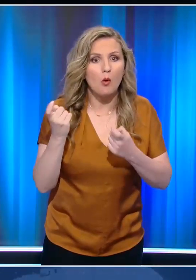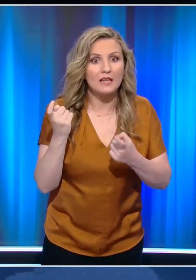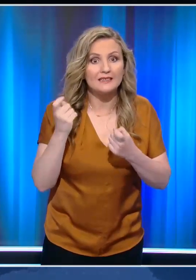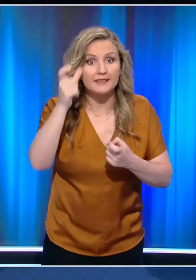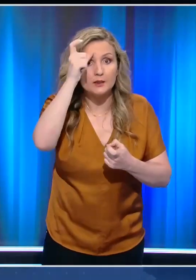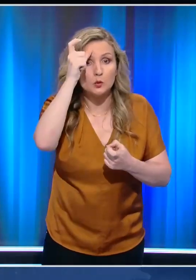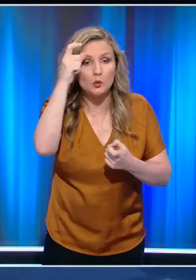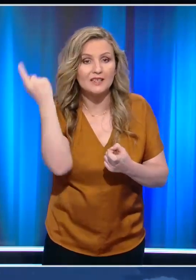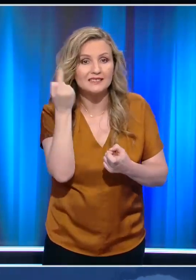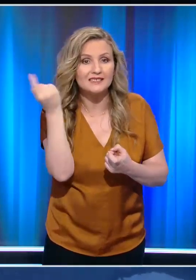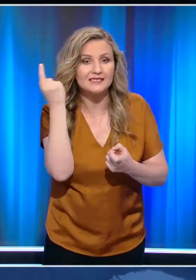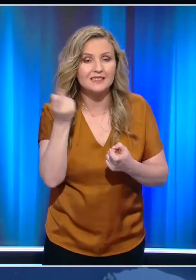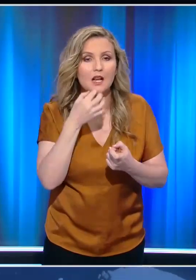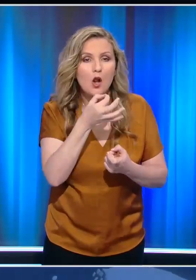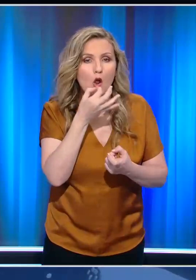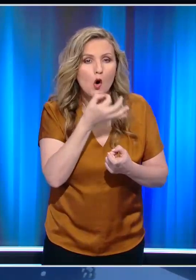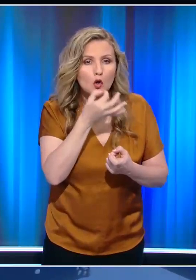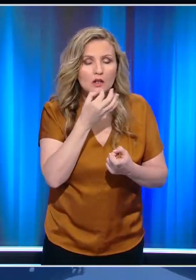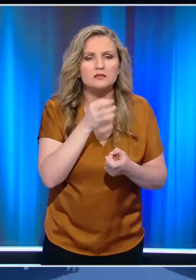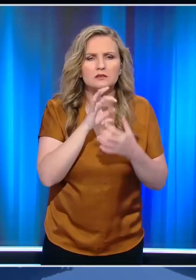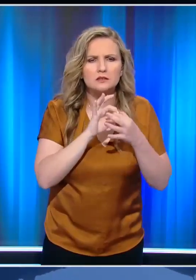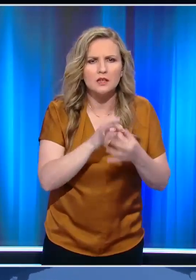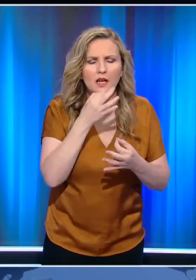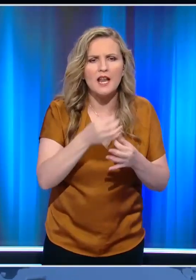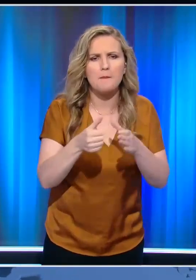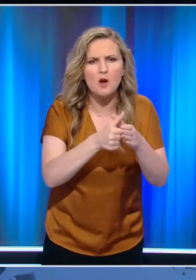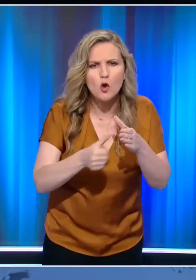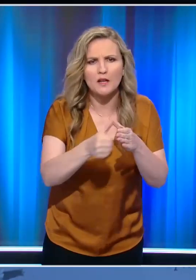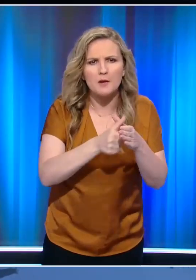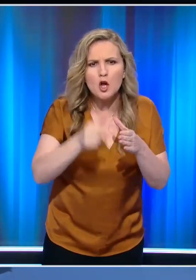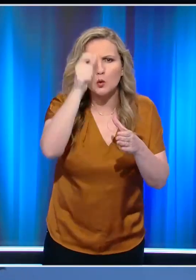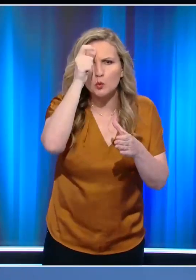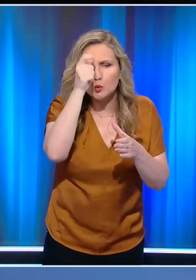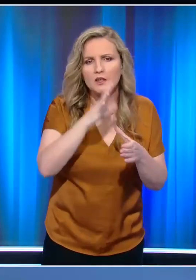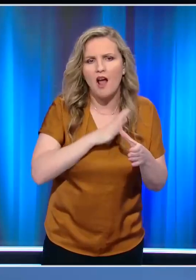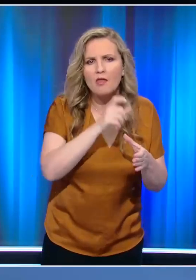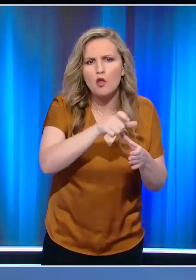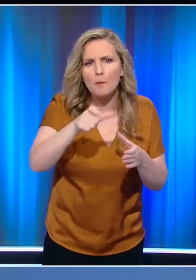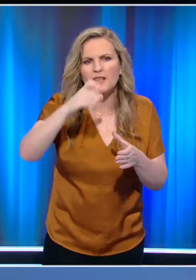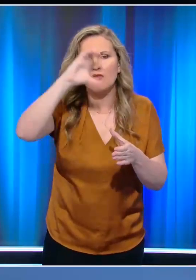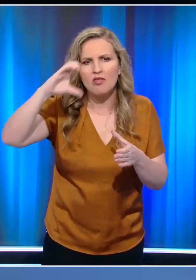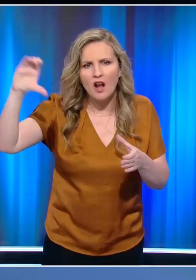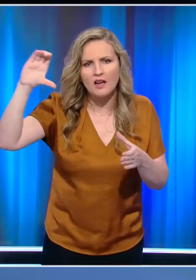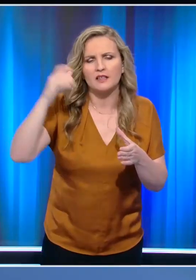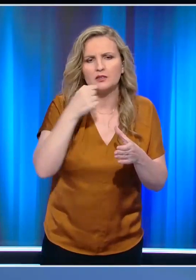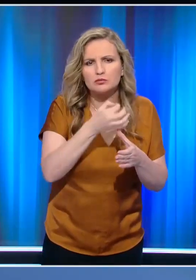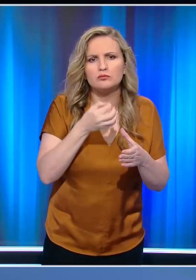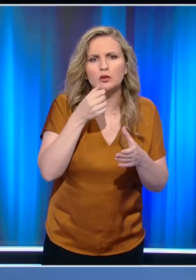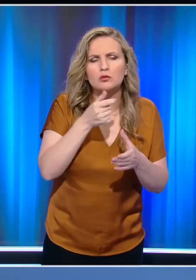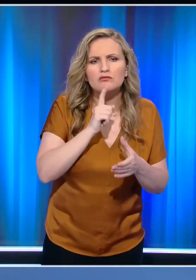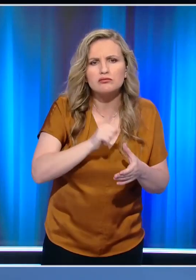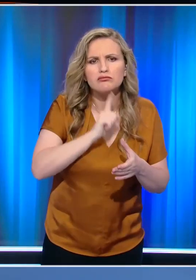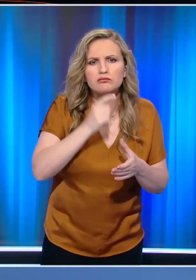της τουρκικής πολιτικής, μιλώντας διαρκώς για τουρκική μειονότητα, εξάρροντας την στάση και την προσφορά των